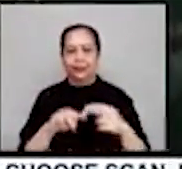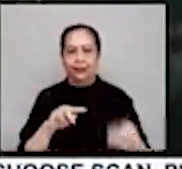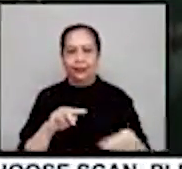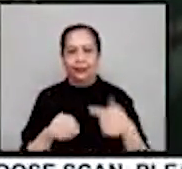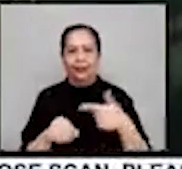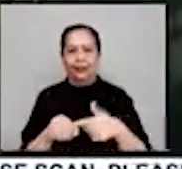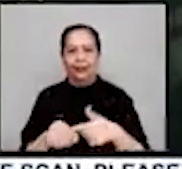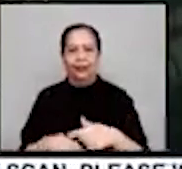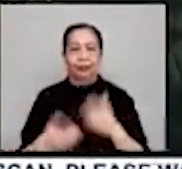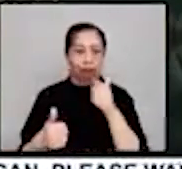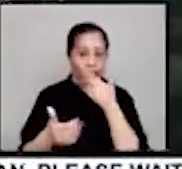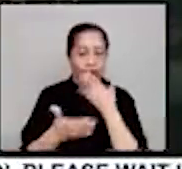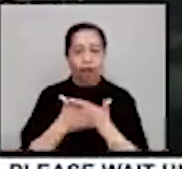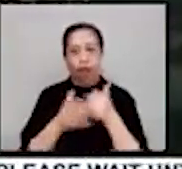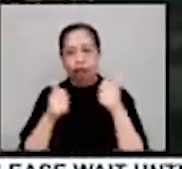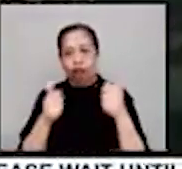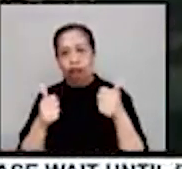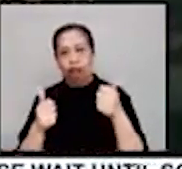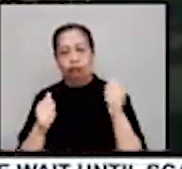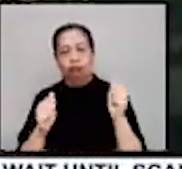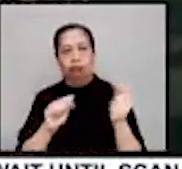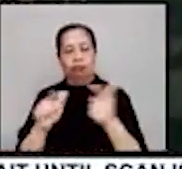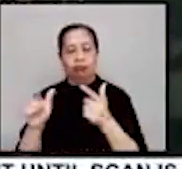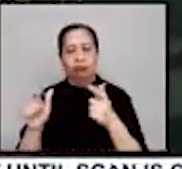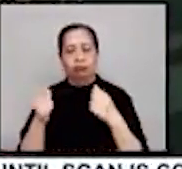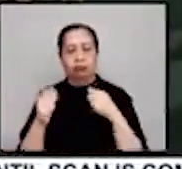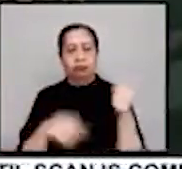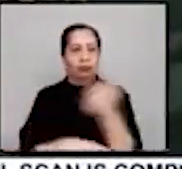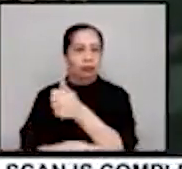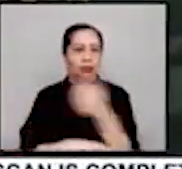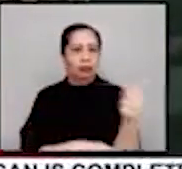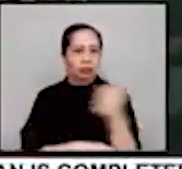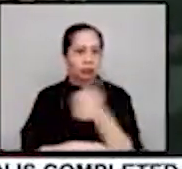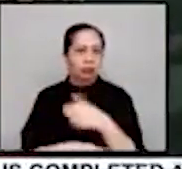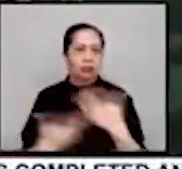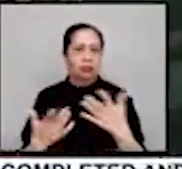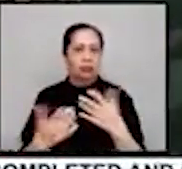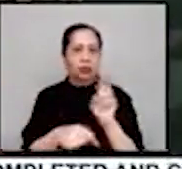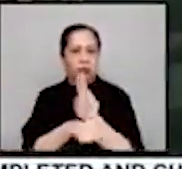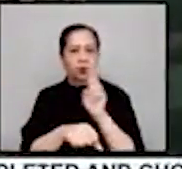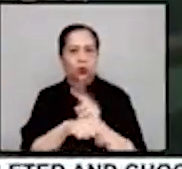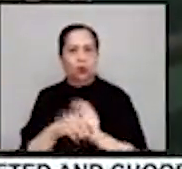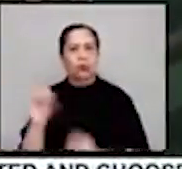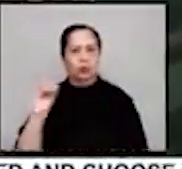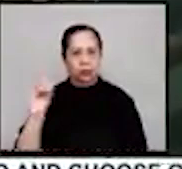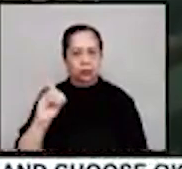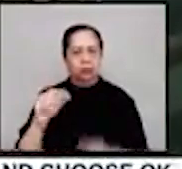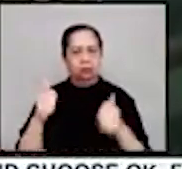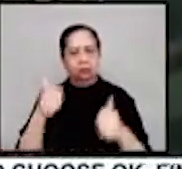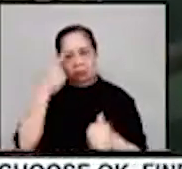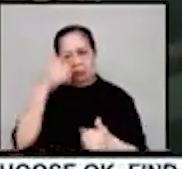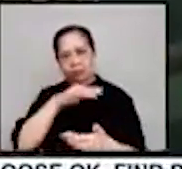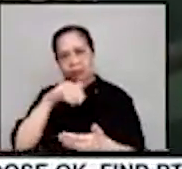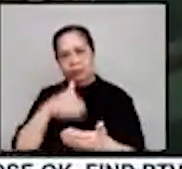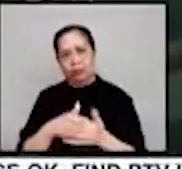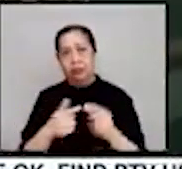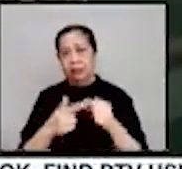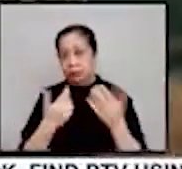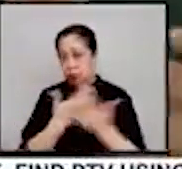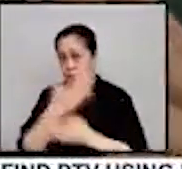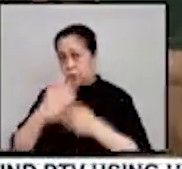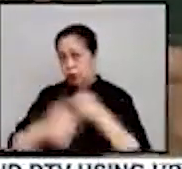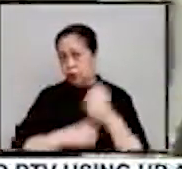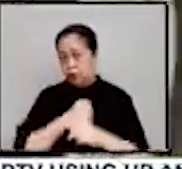Mabuti yun. Mabuti yun para sa lahat ng mga bumabiyahe, mga gumagamit ng diesel. Mainam yun para sa lahat. Lalo magbabagong taon pa.